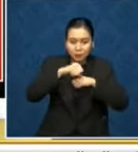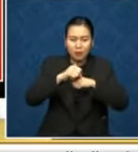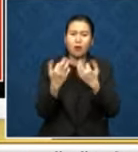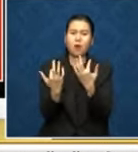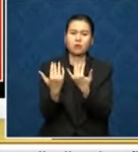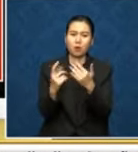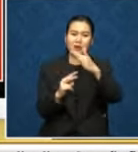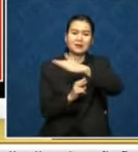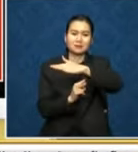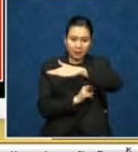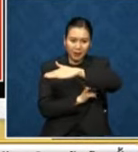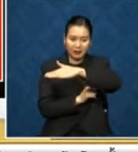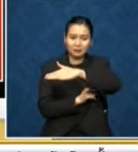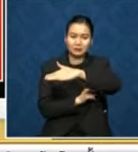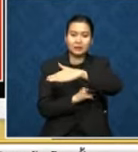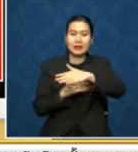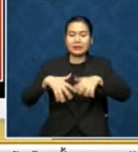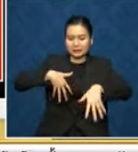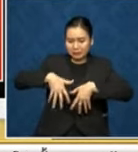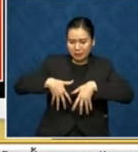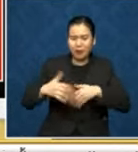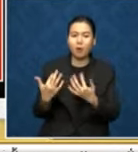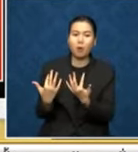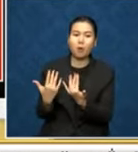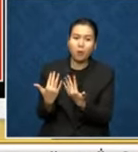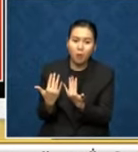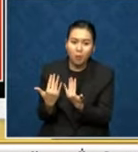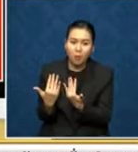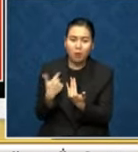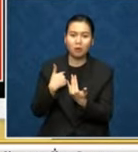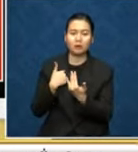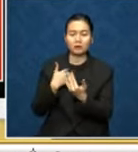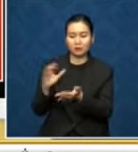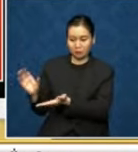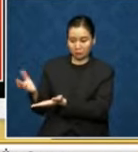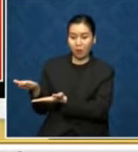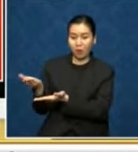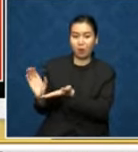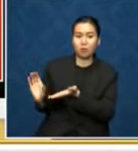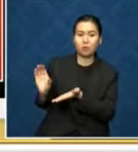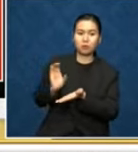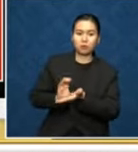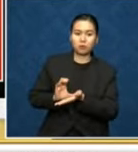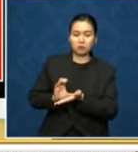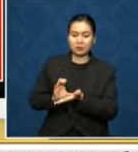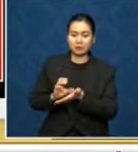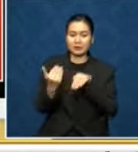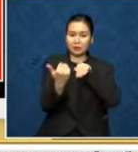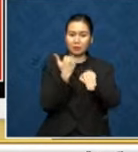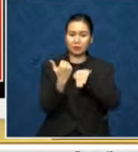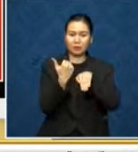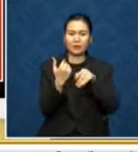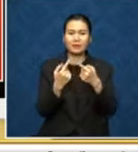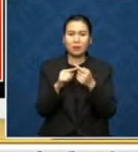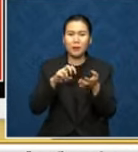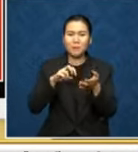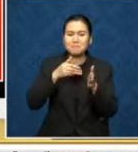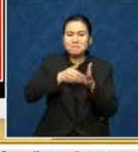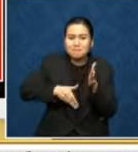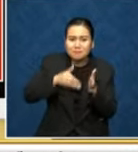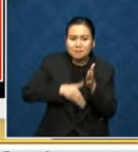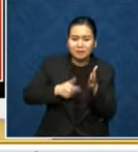านนะครับชาวบ้านเนี่ยอบต.กกปลาซิวก็ไปของบประมาณนะครับจากกรมทางหลวงชนบทแต่มันติดปัญหาตรงที่ว่า